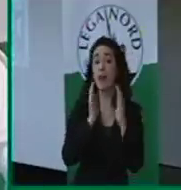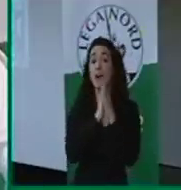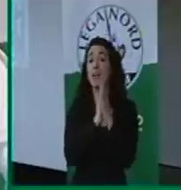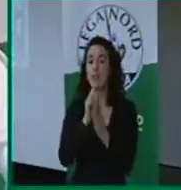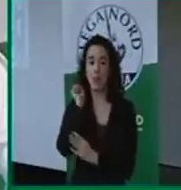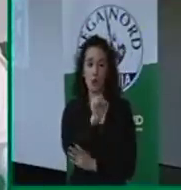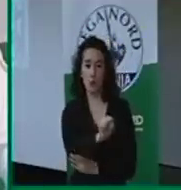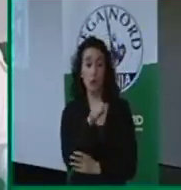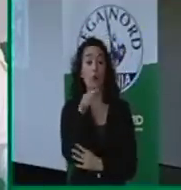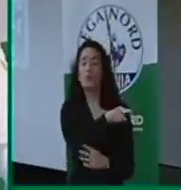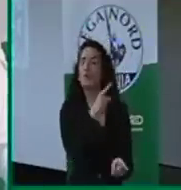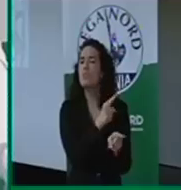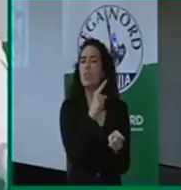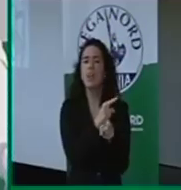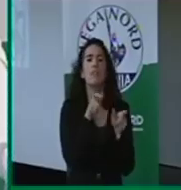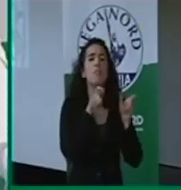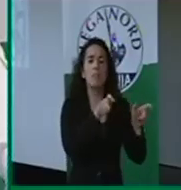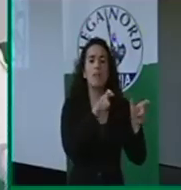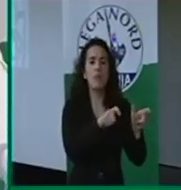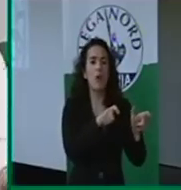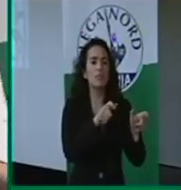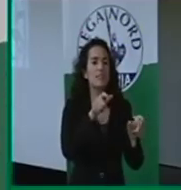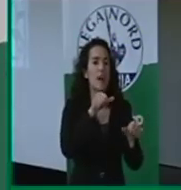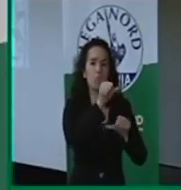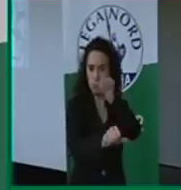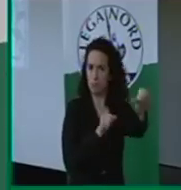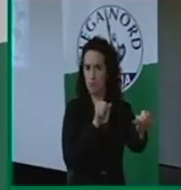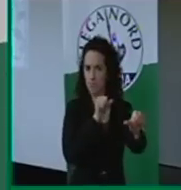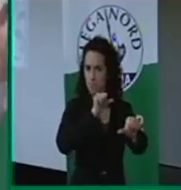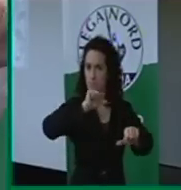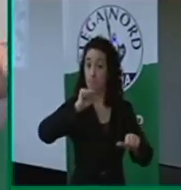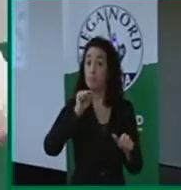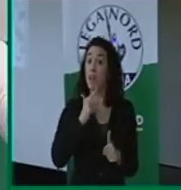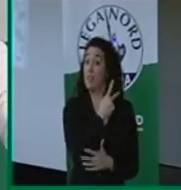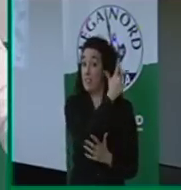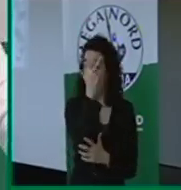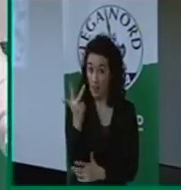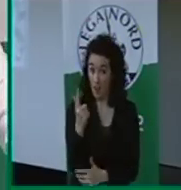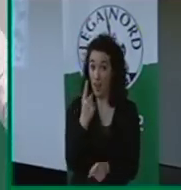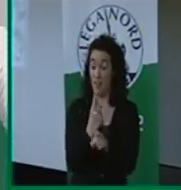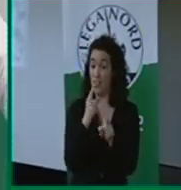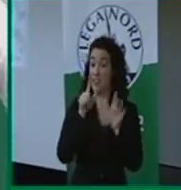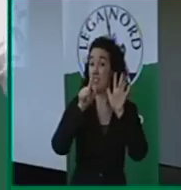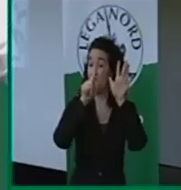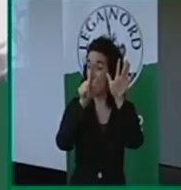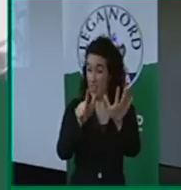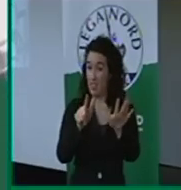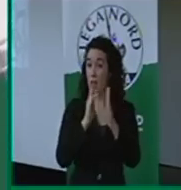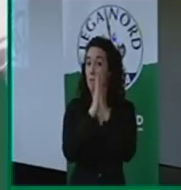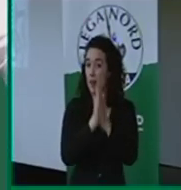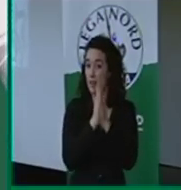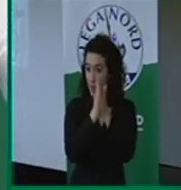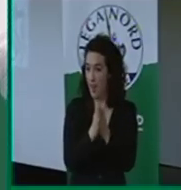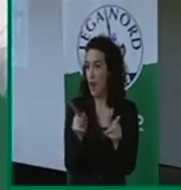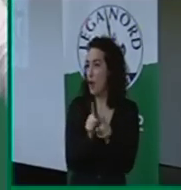devi abiurare devi Recitare per 3 anni i sette salmi penitenziali quindi che qua dentro per i